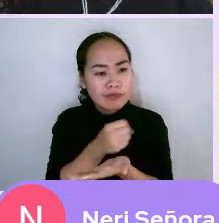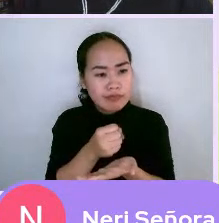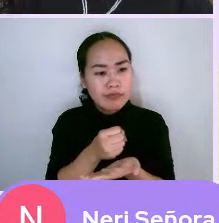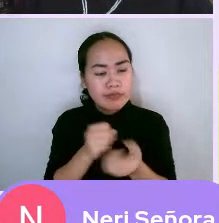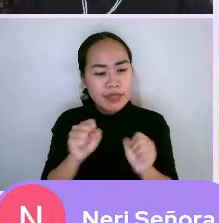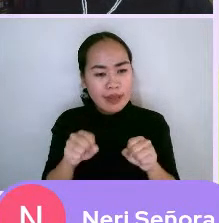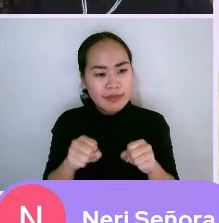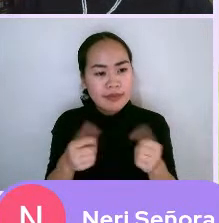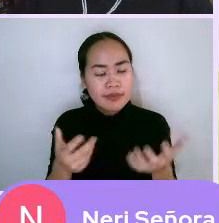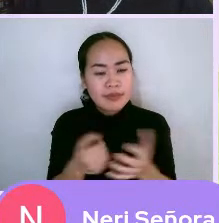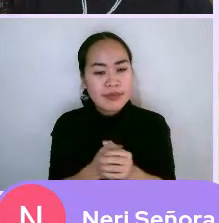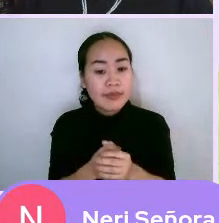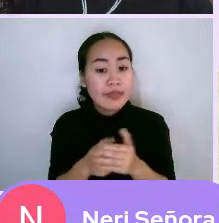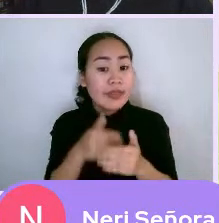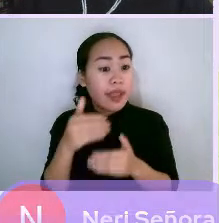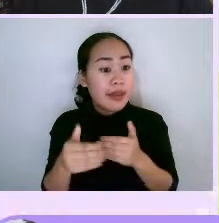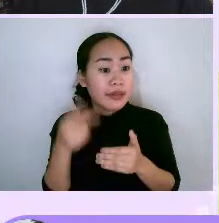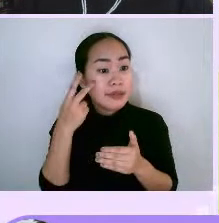ang ating mga